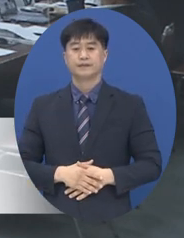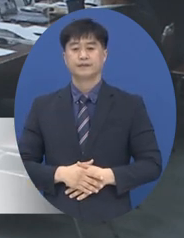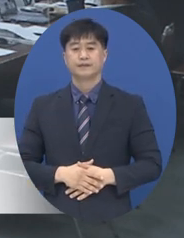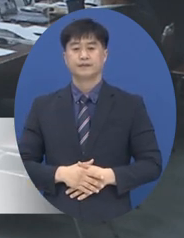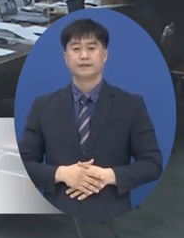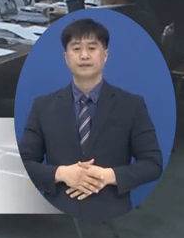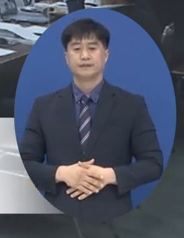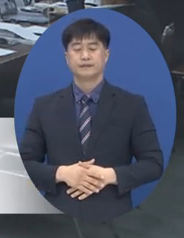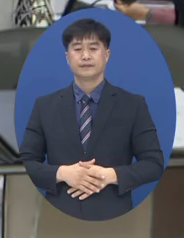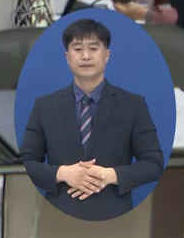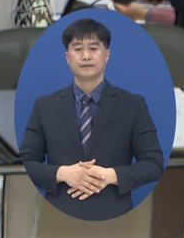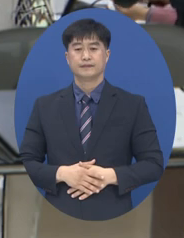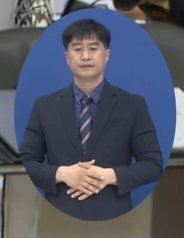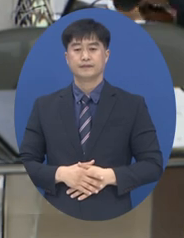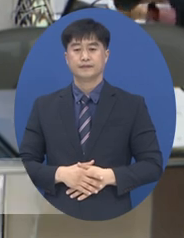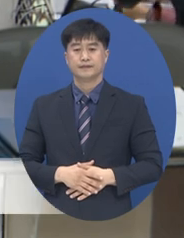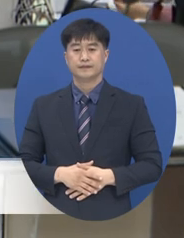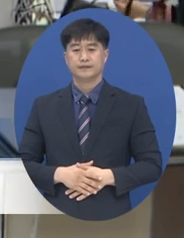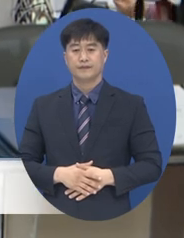보시죠